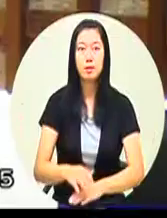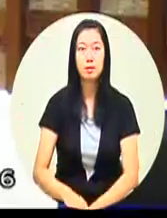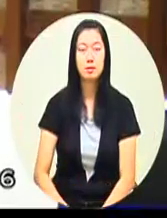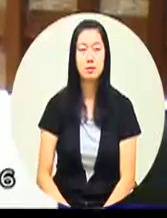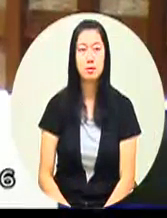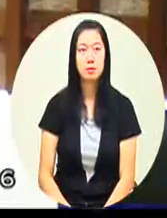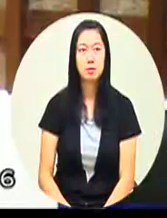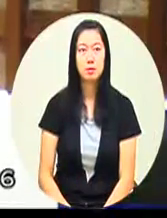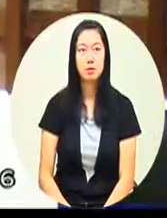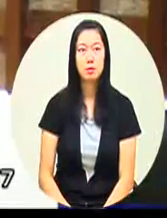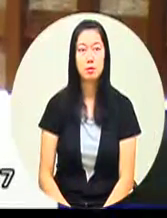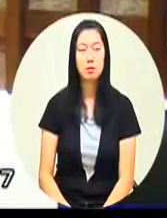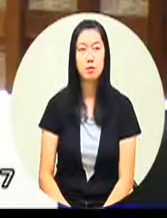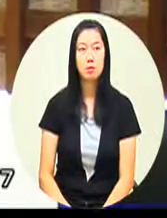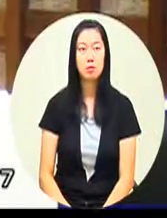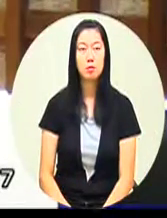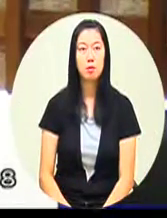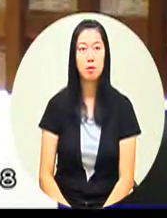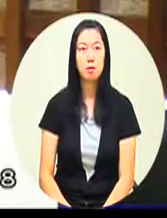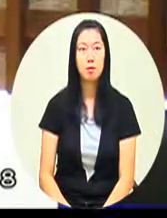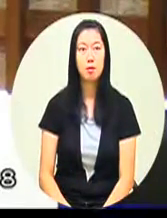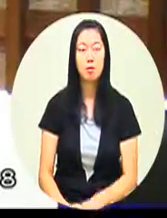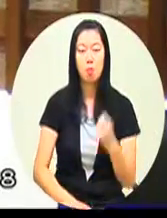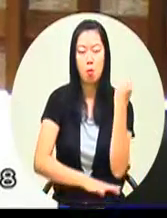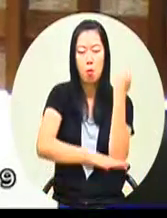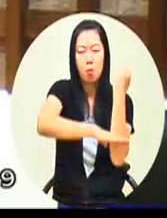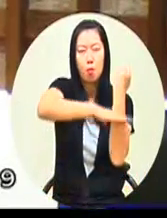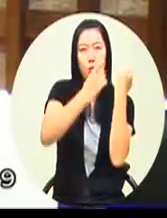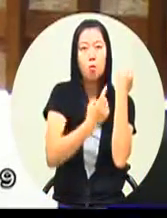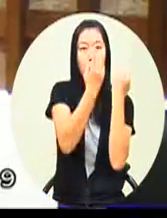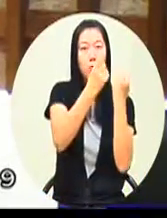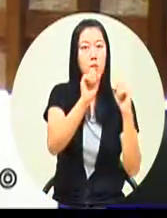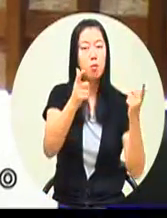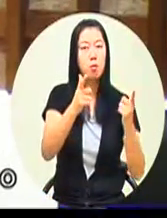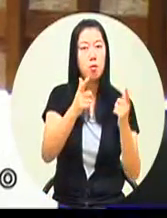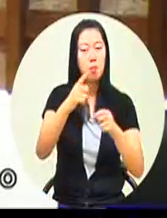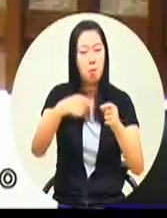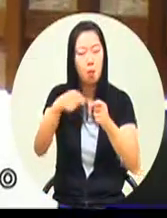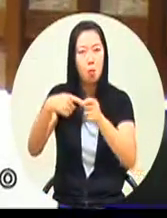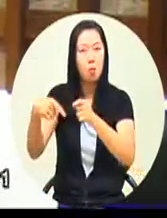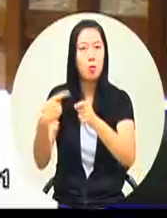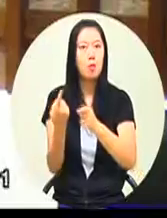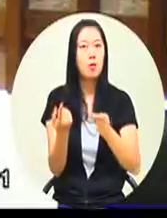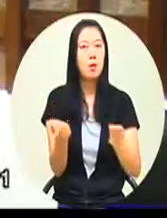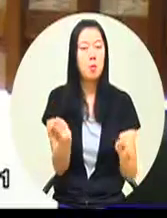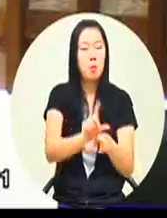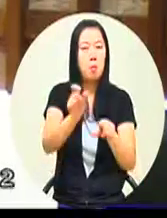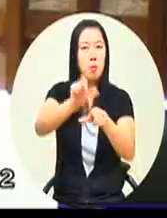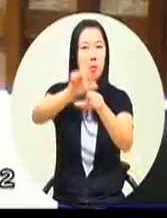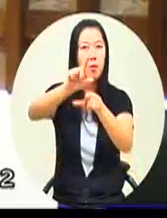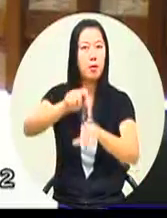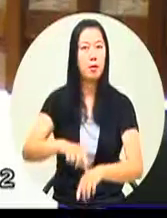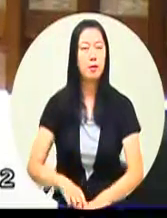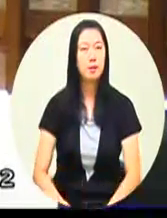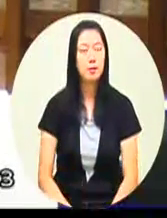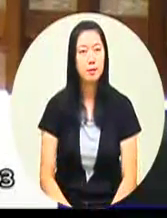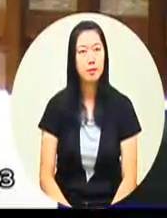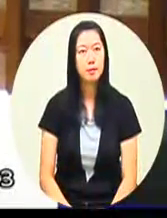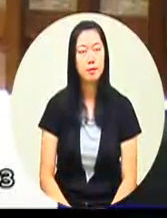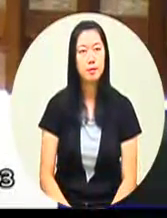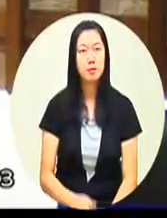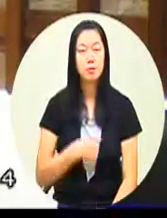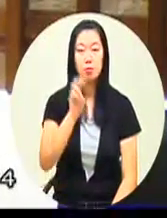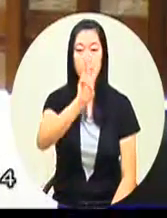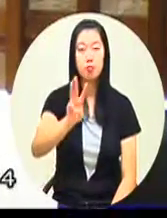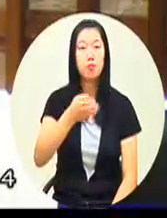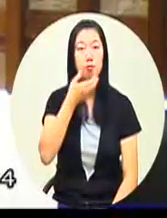不是淹水而已，一冬比一冬更严重啦我这要讲的就是讲，安尼水利局安尼